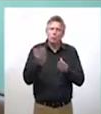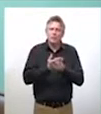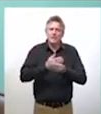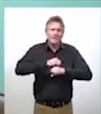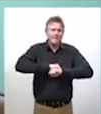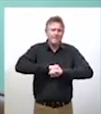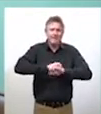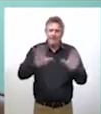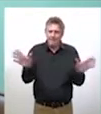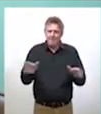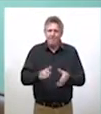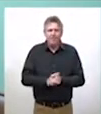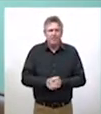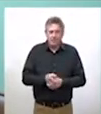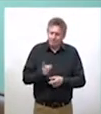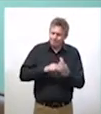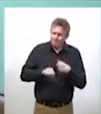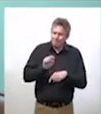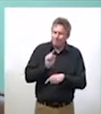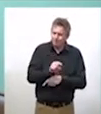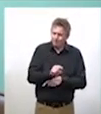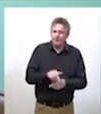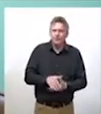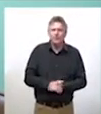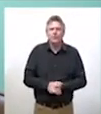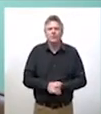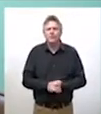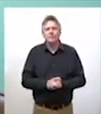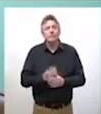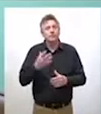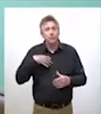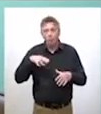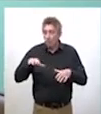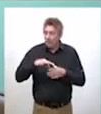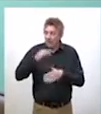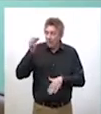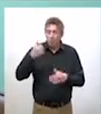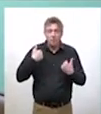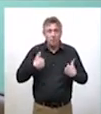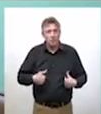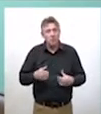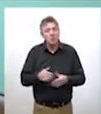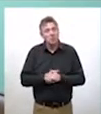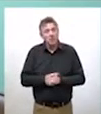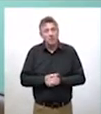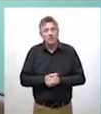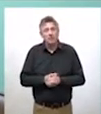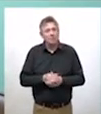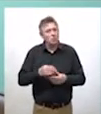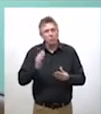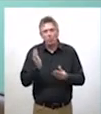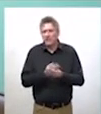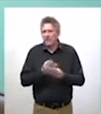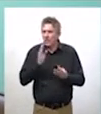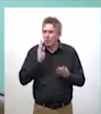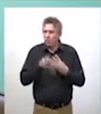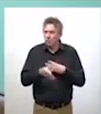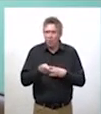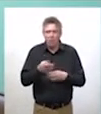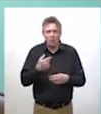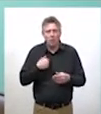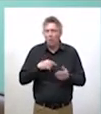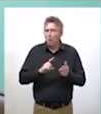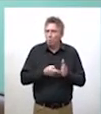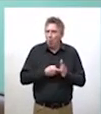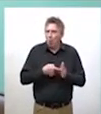Nous avons, depuis notre arrivée, joué la totale transparence dans la limite de ce que nous étions en droit